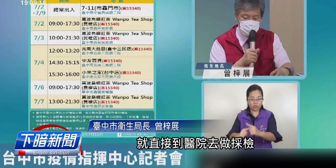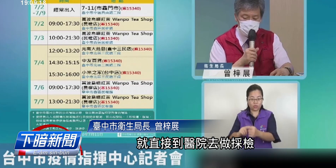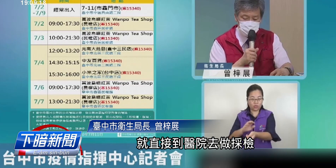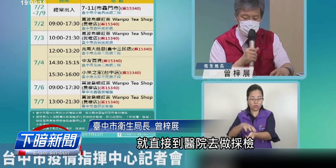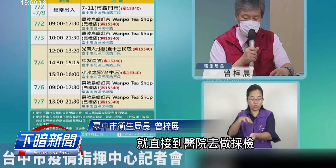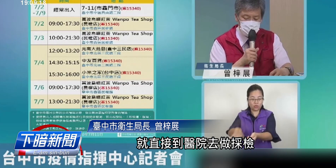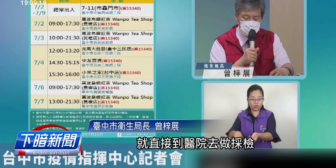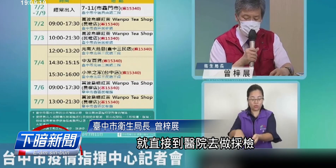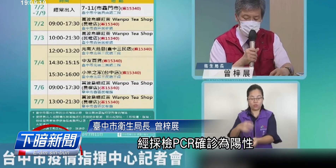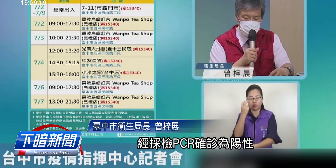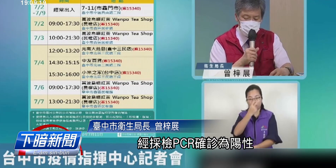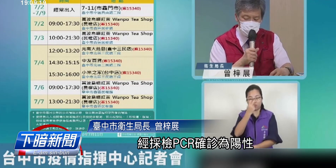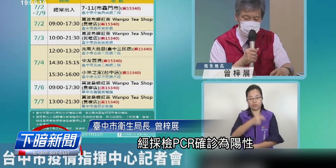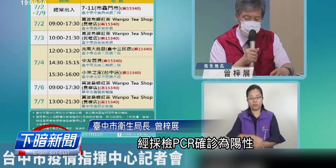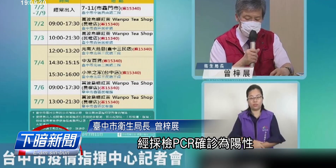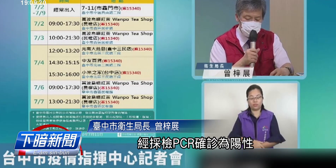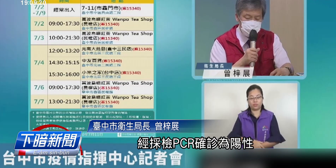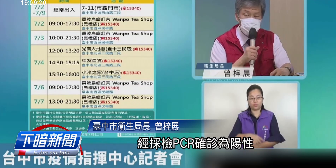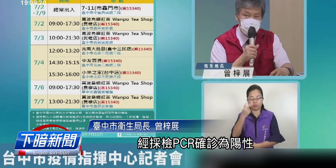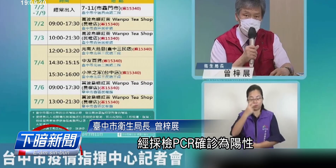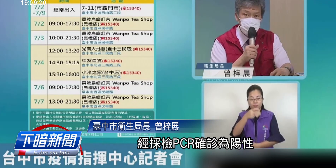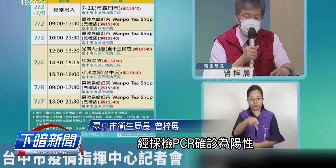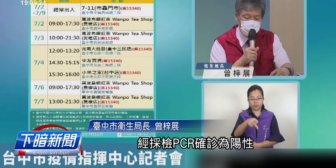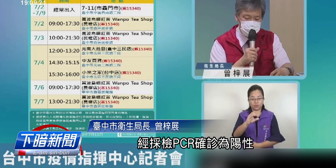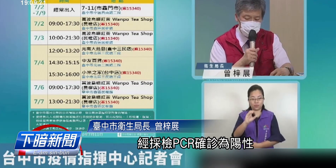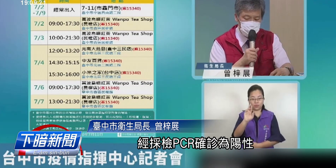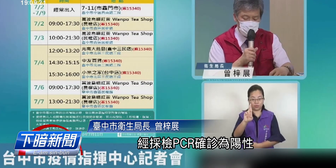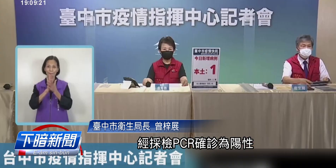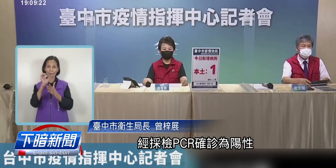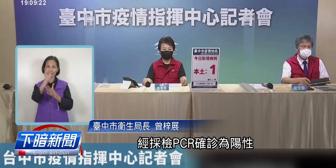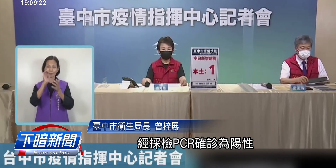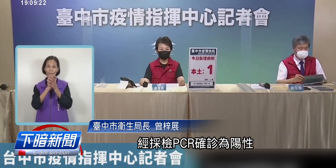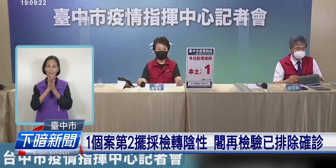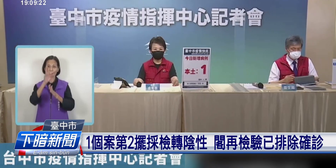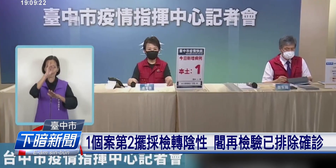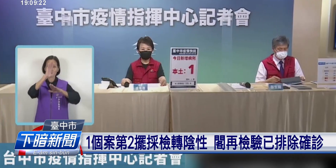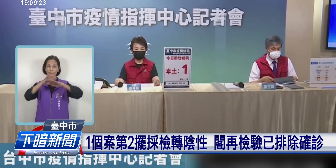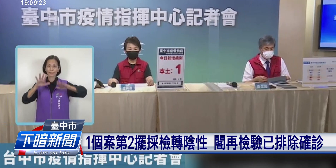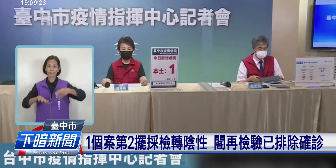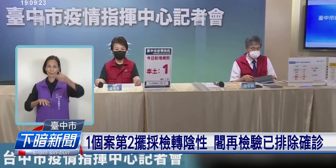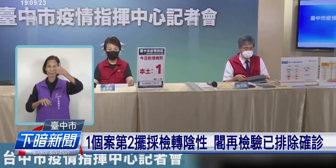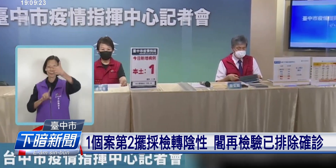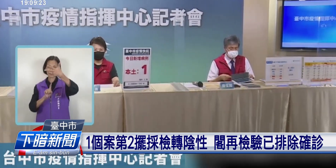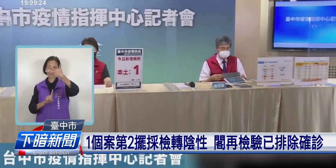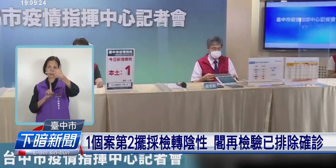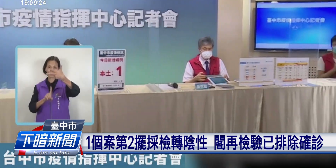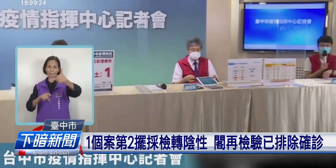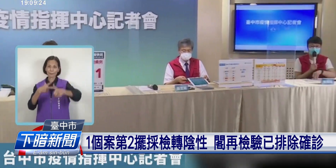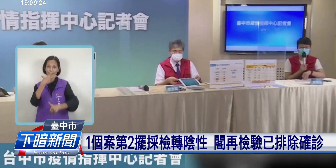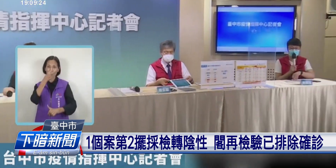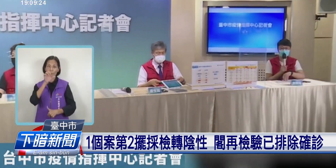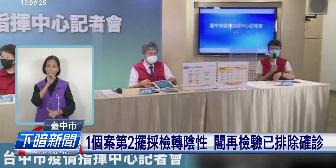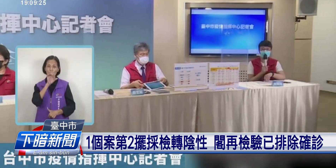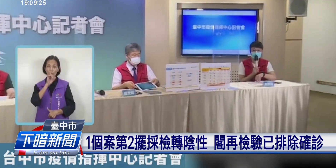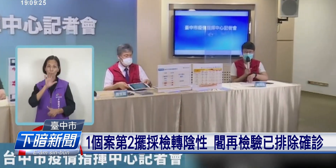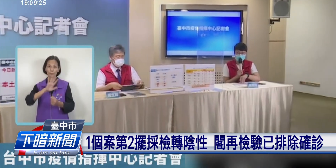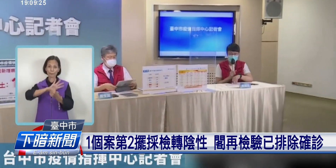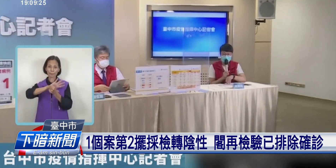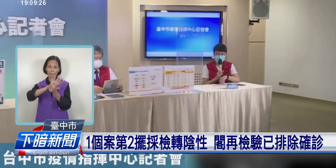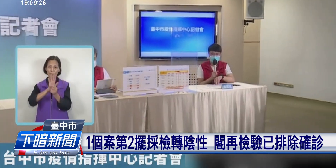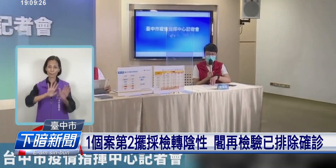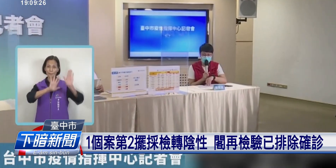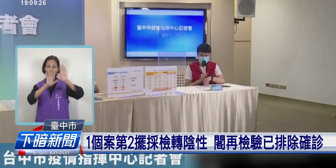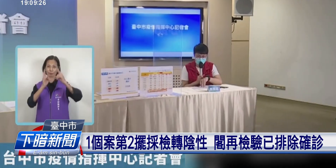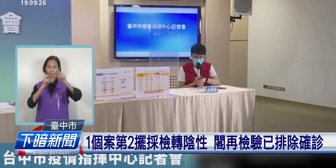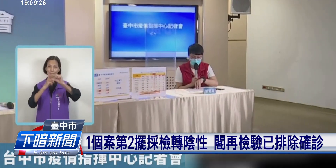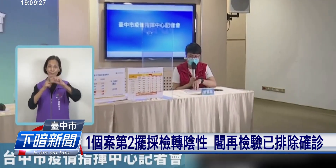去做采检，经采检 PCR 确诊为阳性。 台中市府初十原本也公布另外一名新社区的确诊个